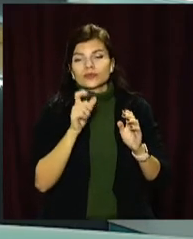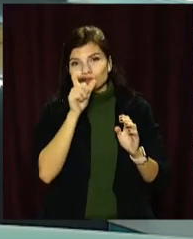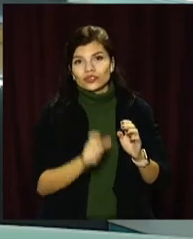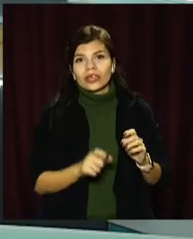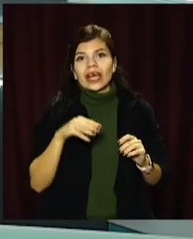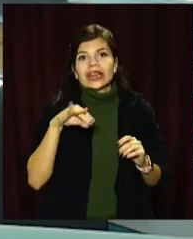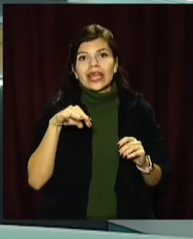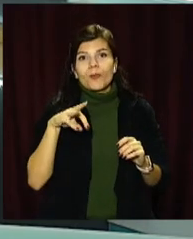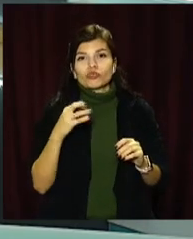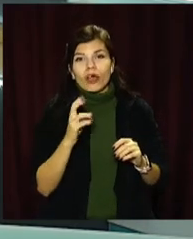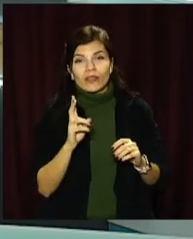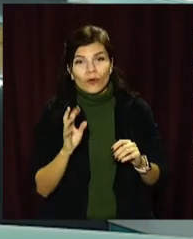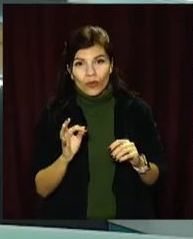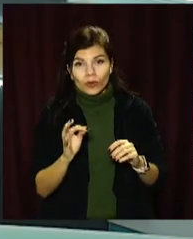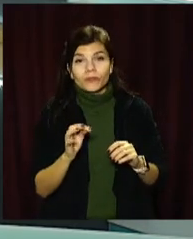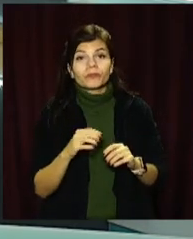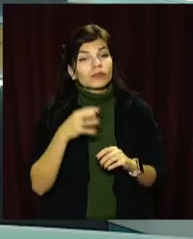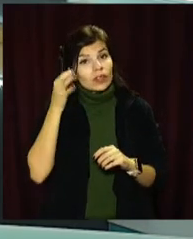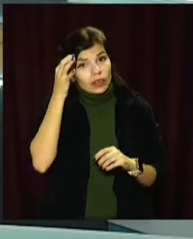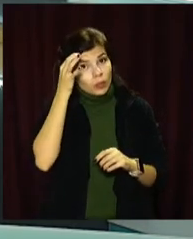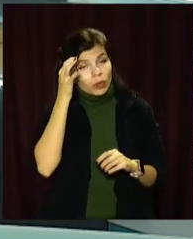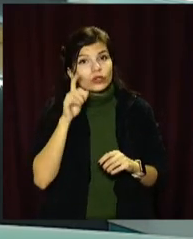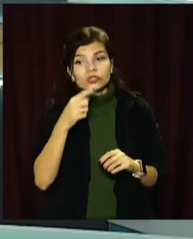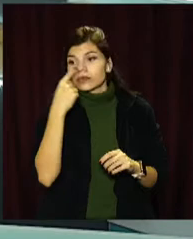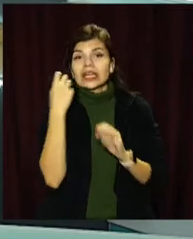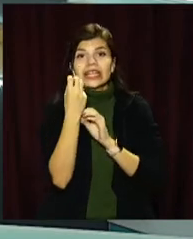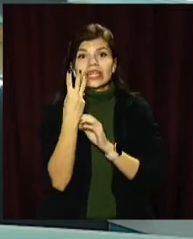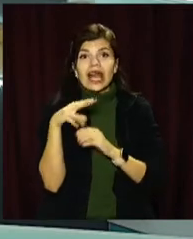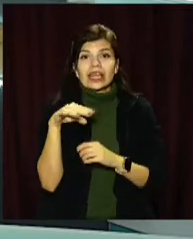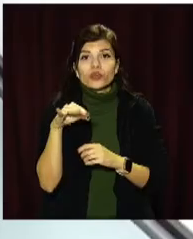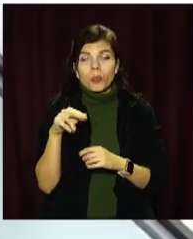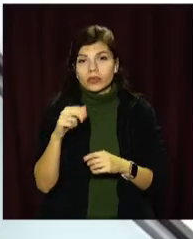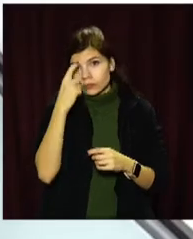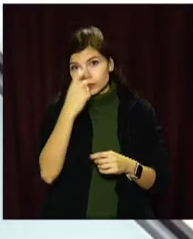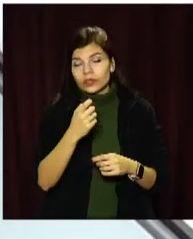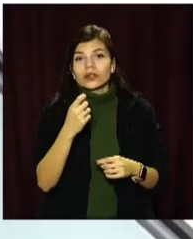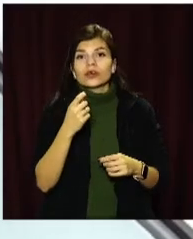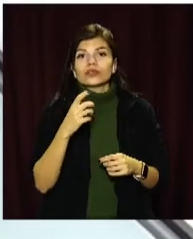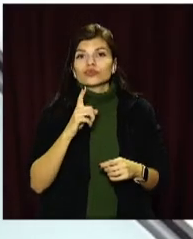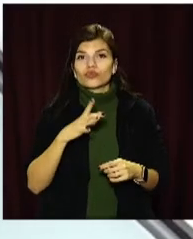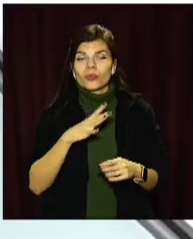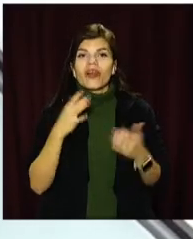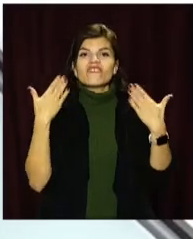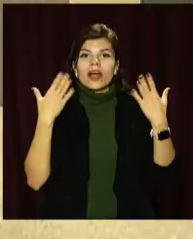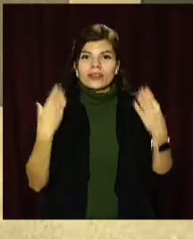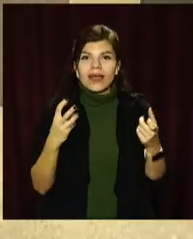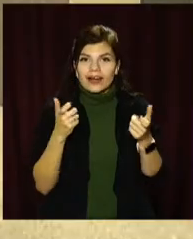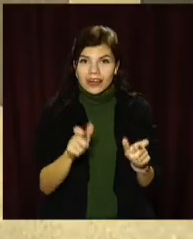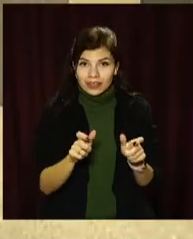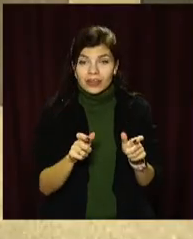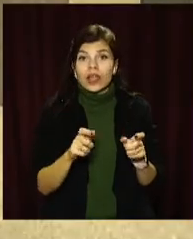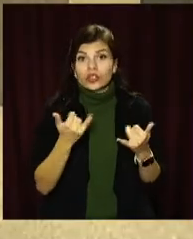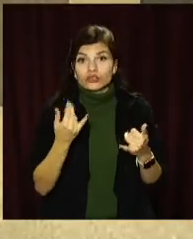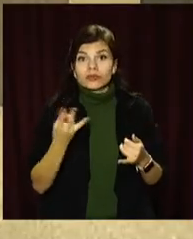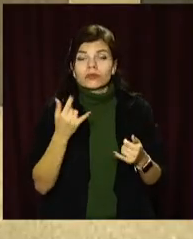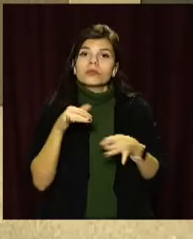Кирило Тимошенко. Нагадаємо, карантин запровадили 13 листопада задля зменшення кількості ковідних хворих. Зараз